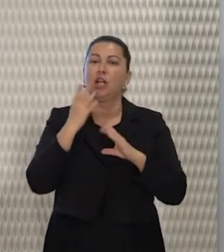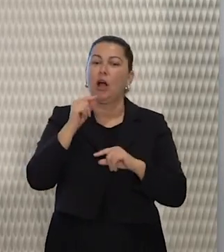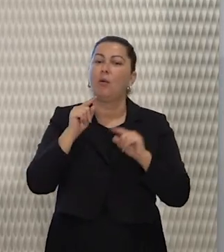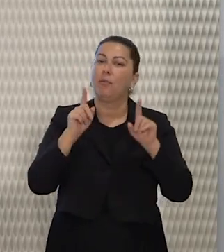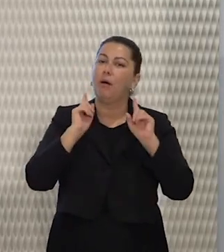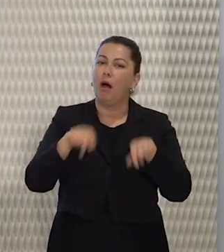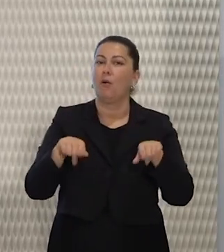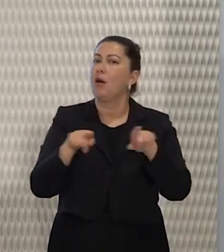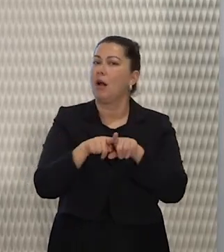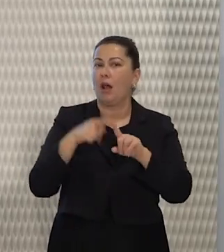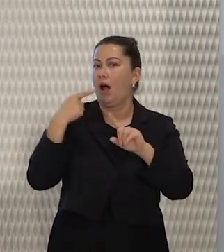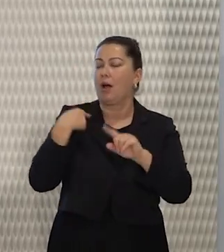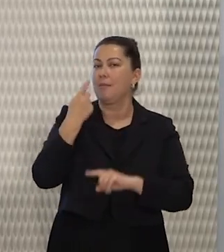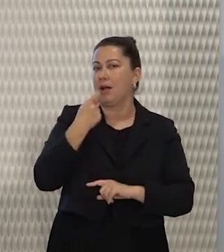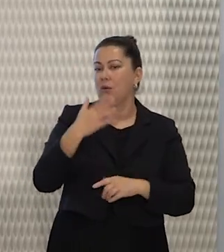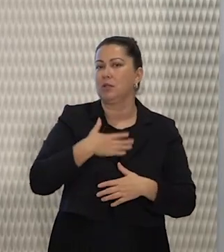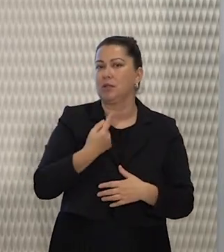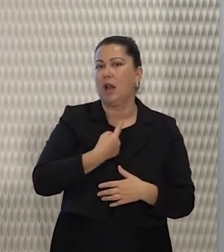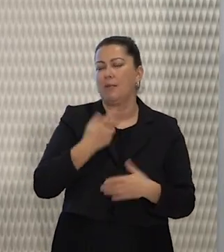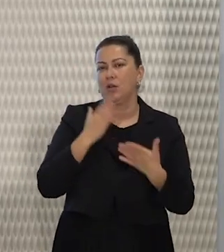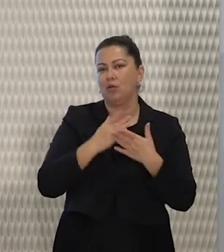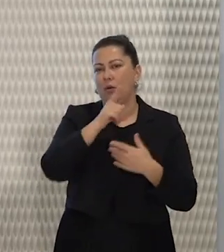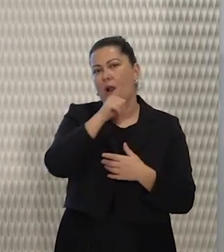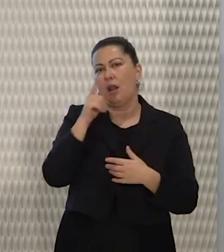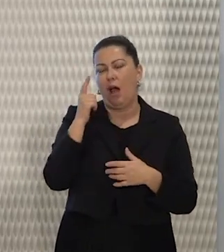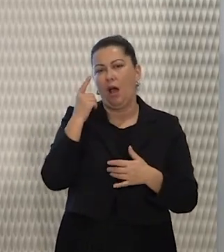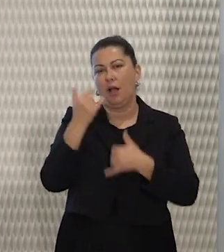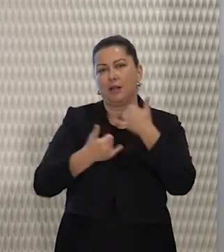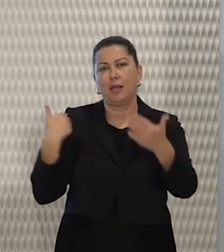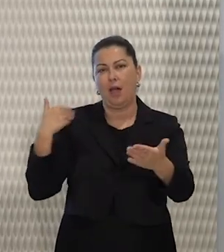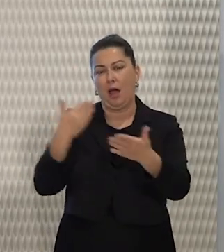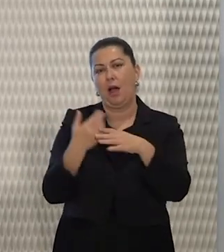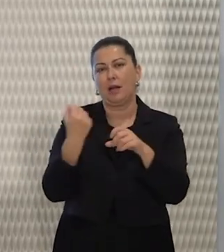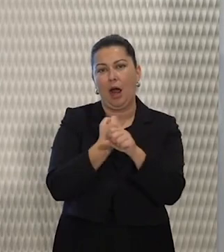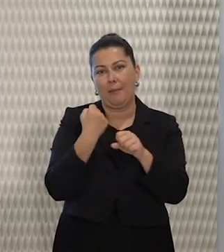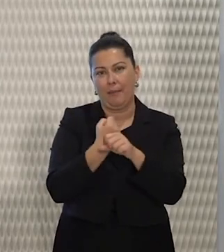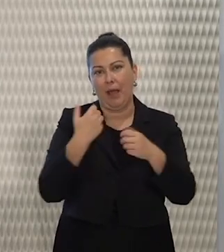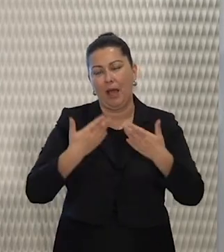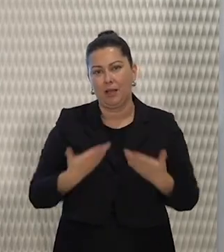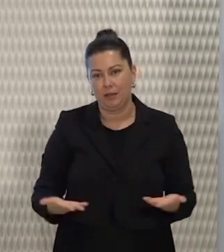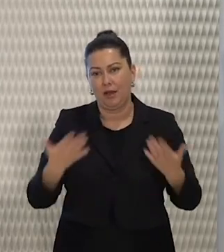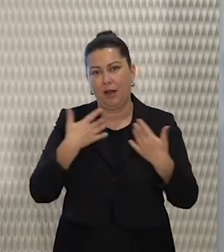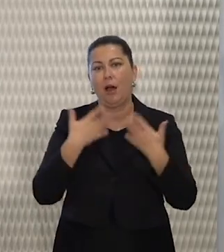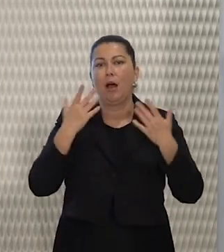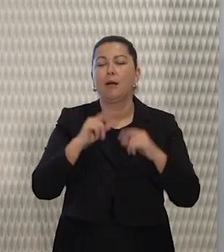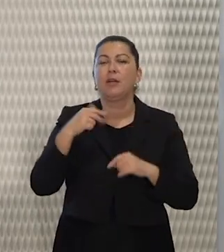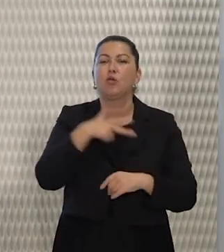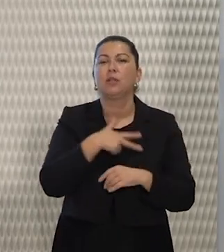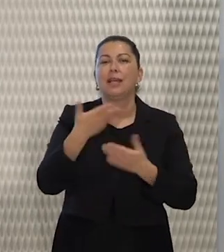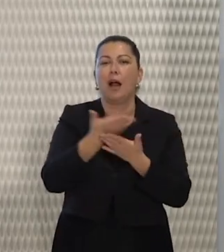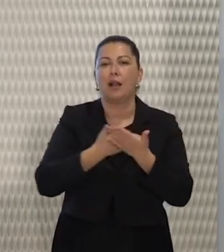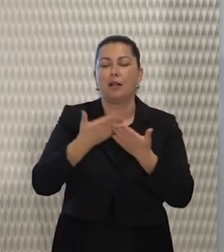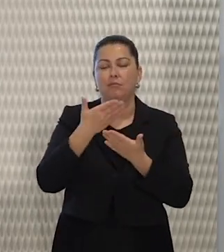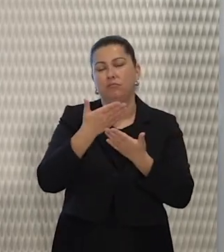darum geht. Ich bin jetzt aufgrund meiner doch schon jahrzehntelangen Tätigkeit, das bringt das Alter mit sich, im Sozialbereich der